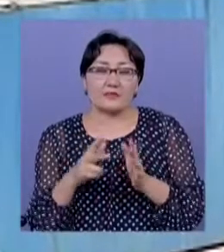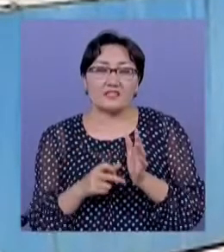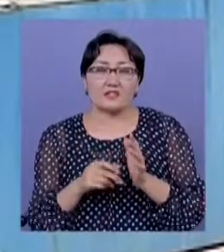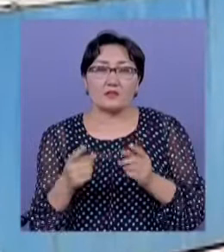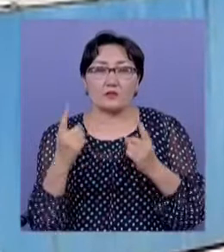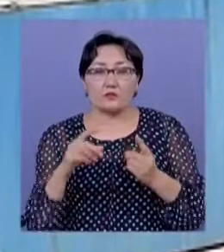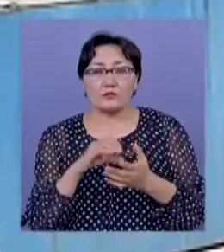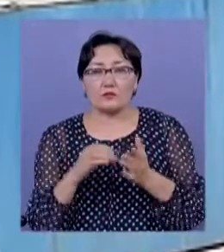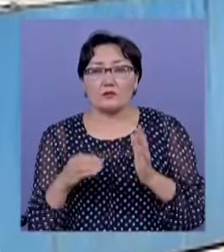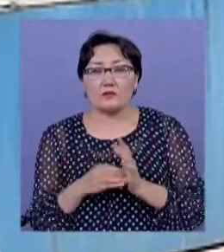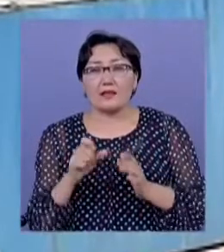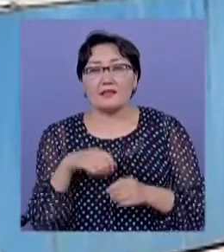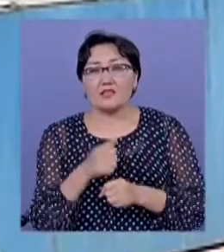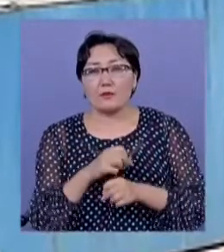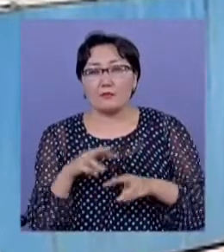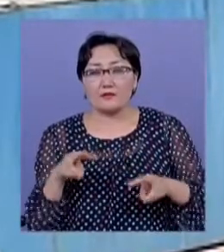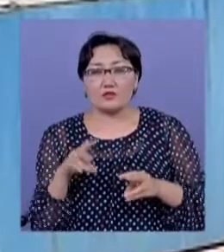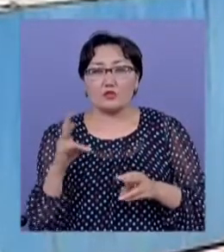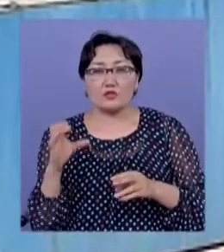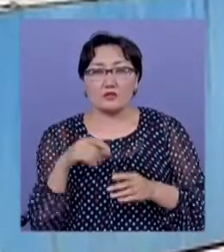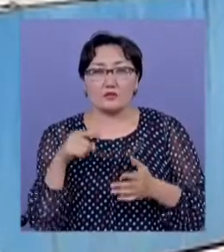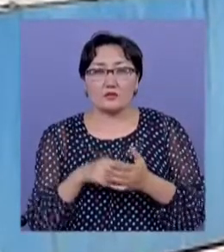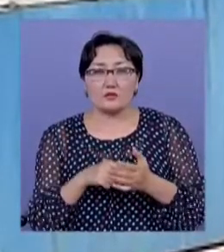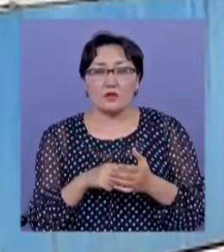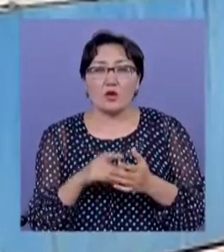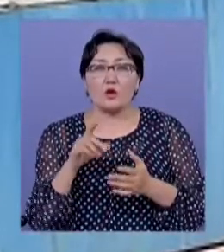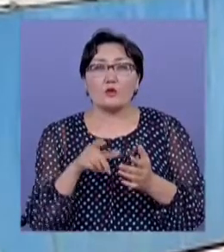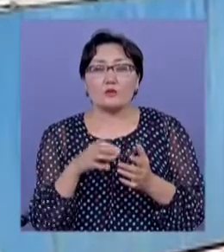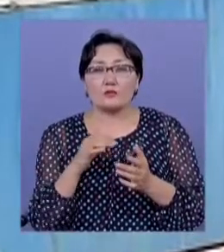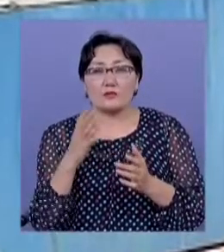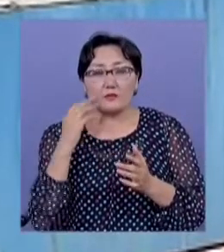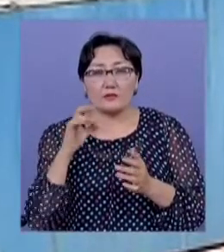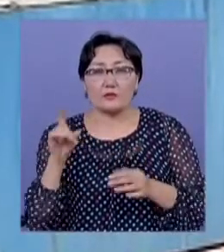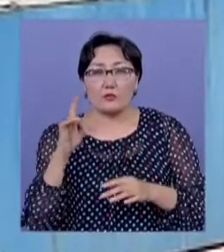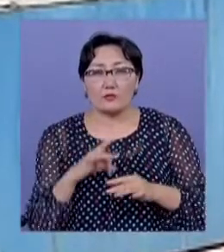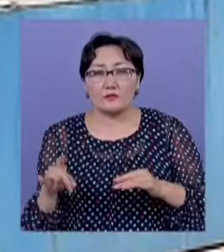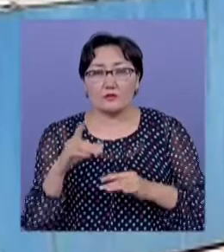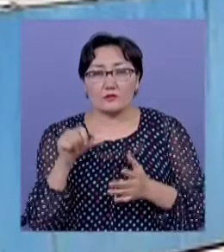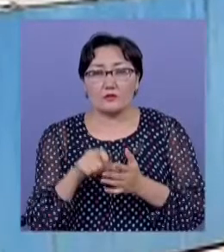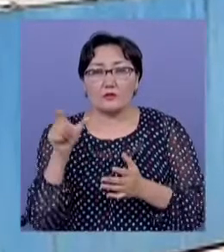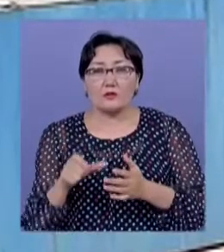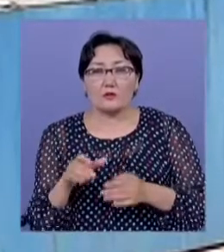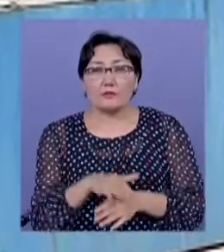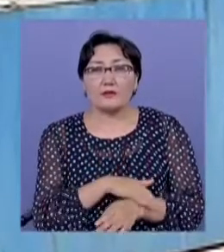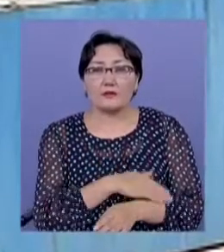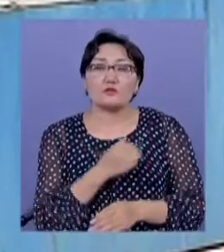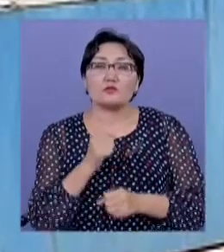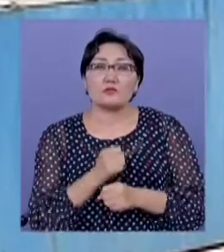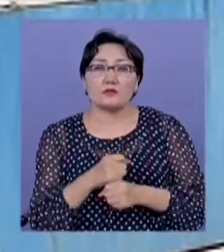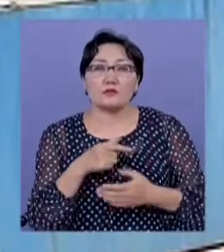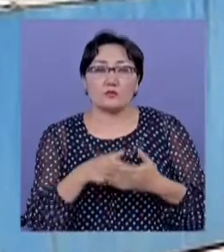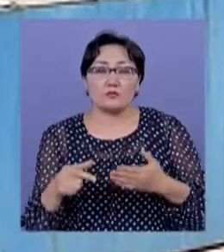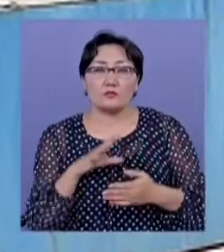ірі нысанды аралаған Асқар Мамин Нұр Сұлтан қаласы, Қостанай және Алматы облысы әкімдігінің өкілдеріне баяу жұмыстары үшін қатаң ескерту